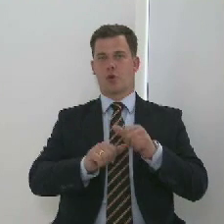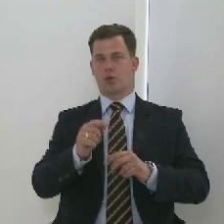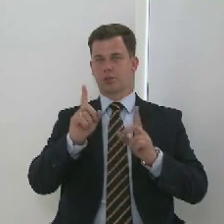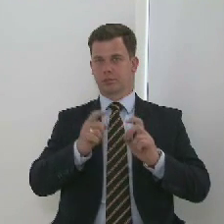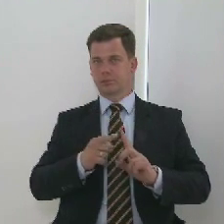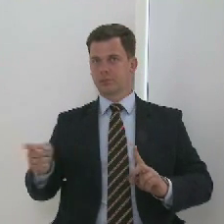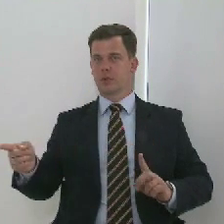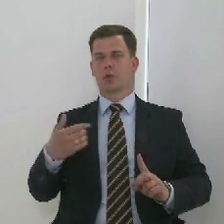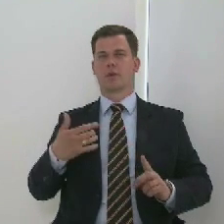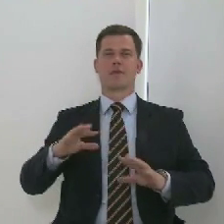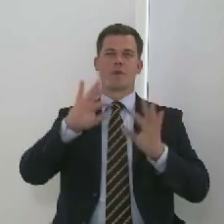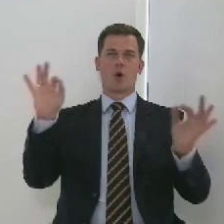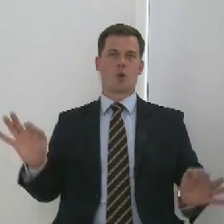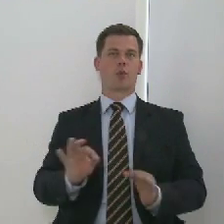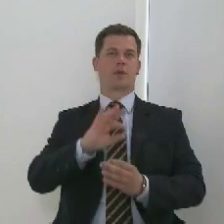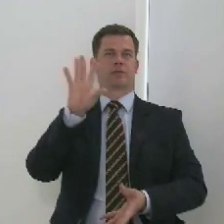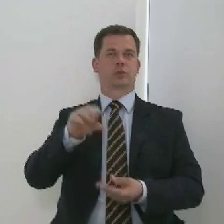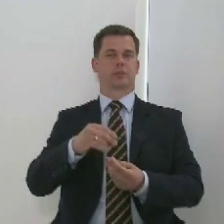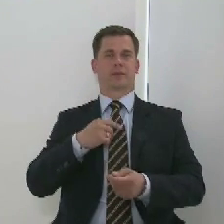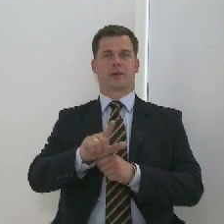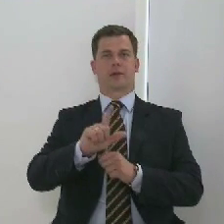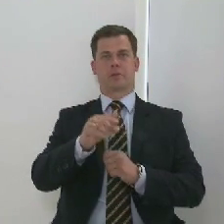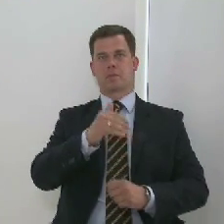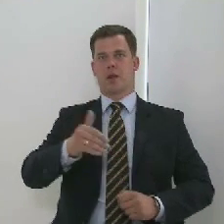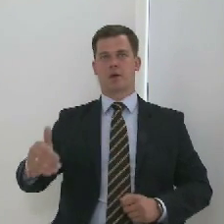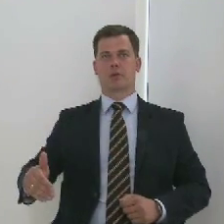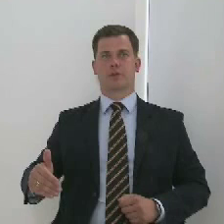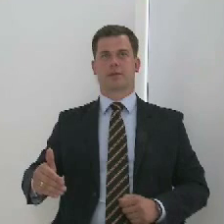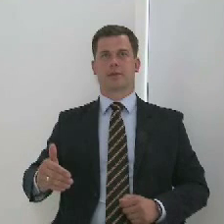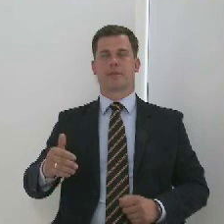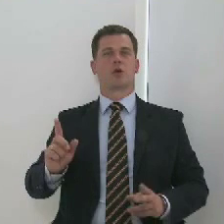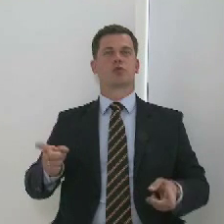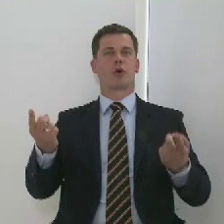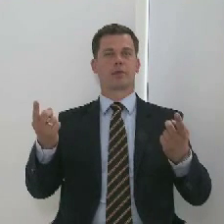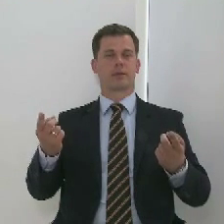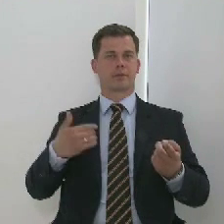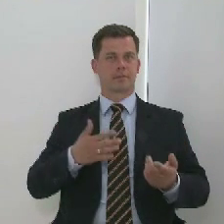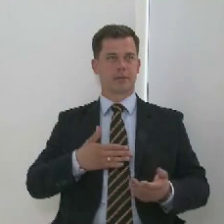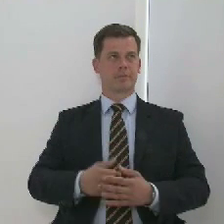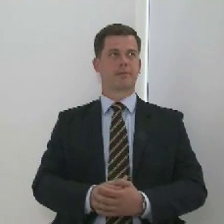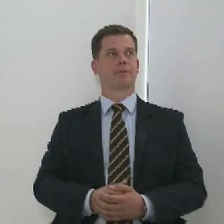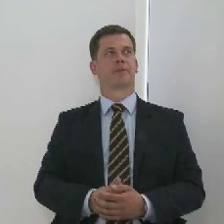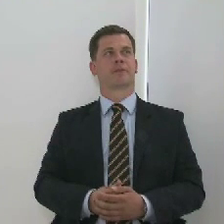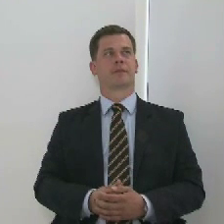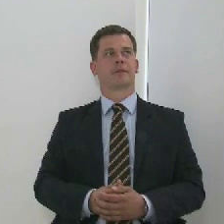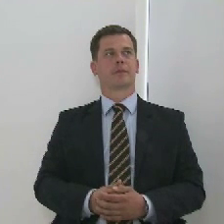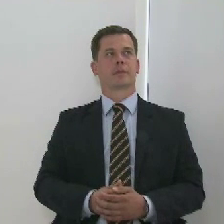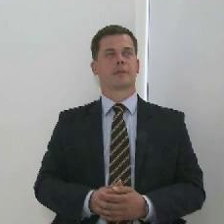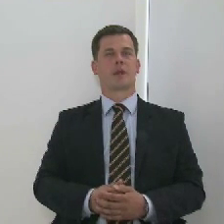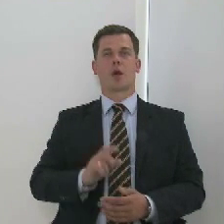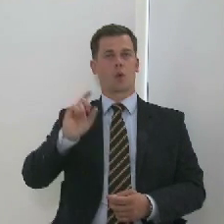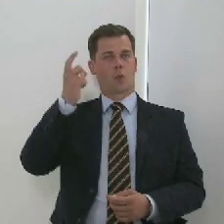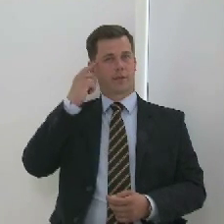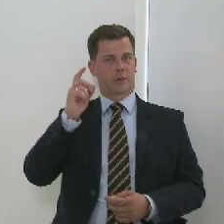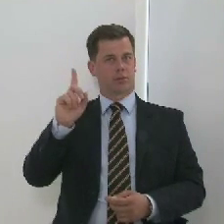2014 pozyskaliśmy około 12 milionów dofinansowania. I skąd pozyskaliśmy to dofinansowanie? Przede wszystkim